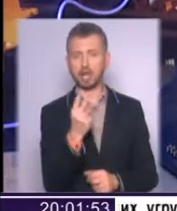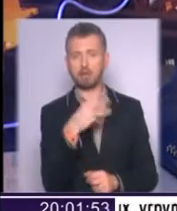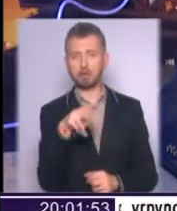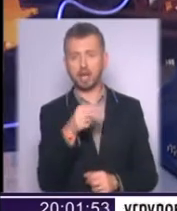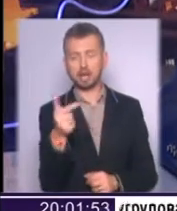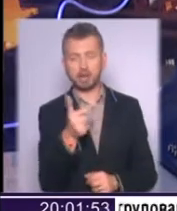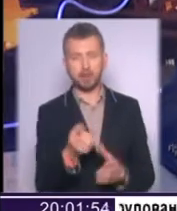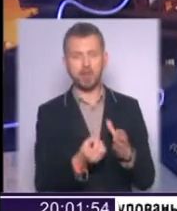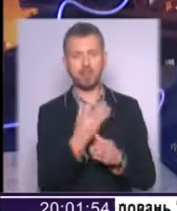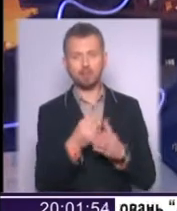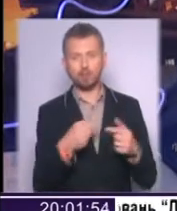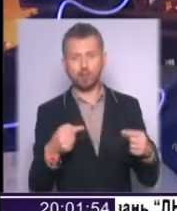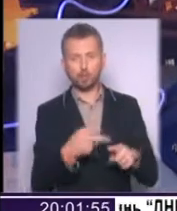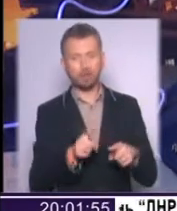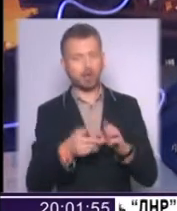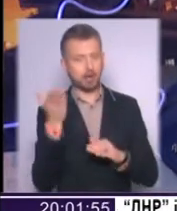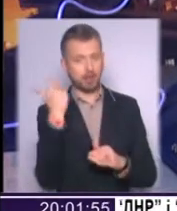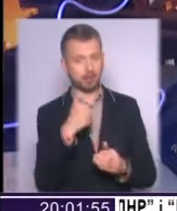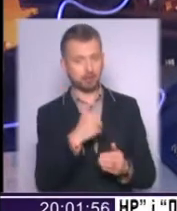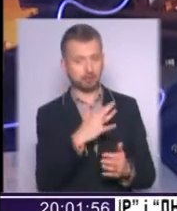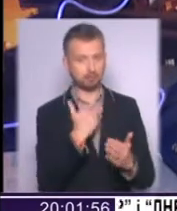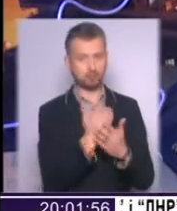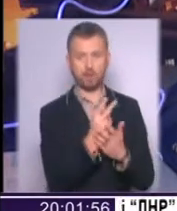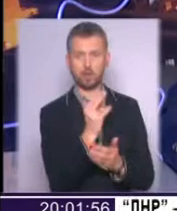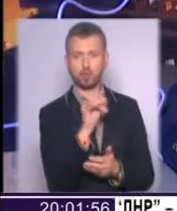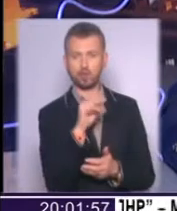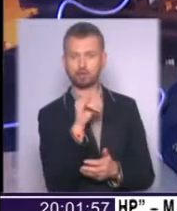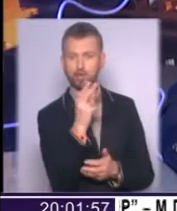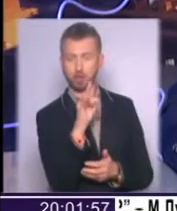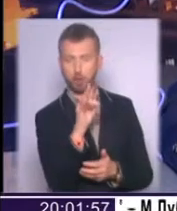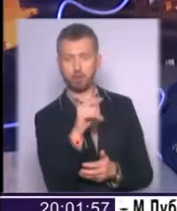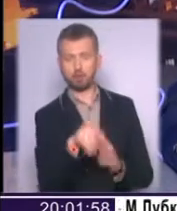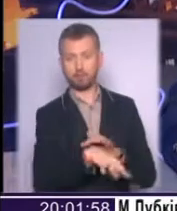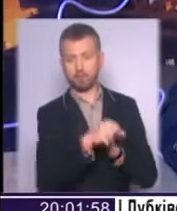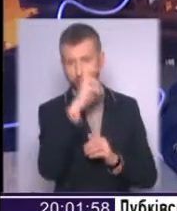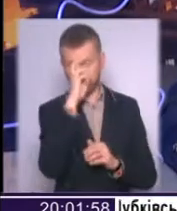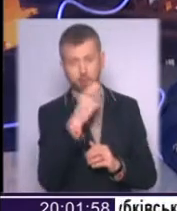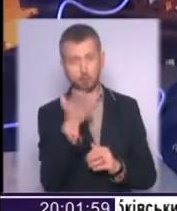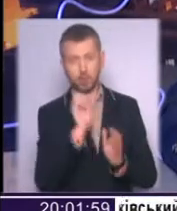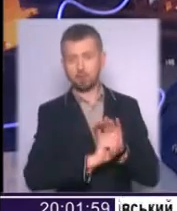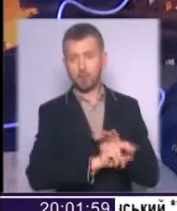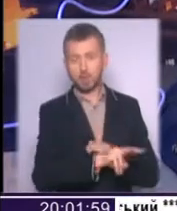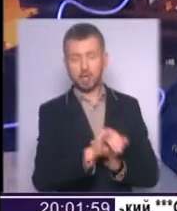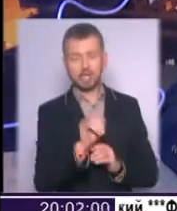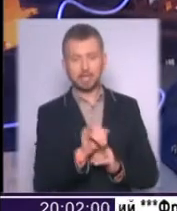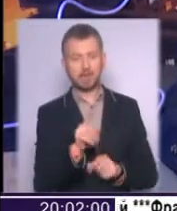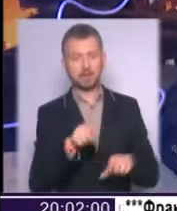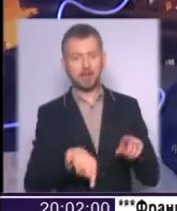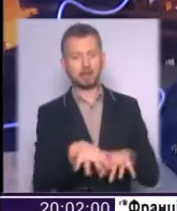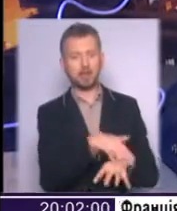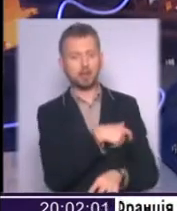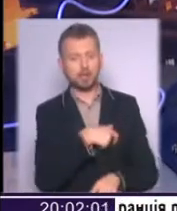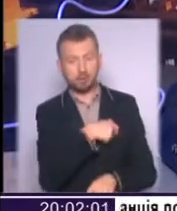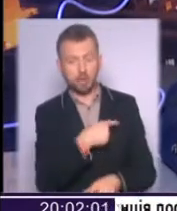гривень нафтопродуктів, які раніше належали бандиту Курченка, який її вкрав у держави. Але він тоді потік. І тоді деякі народні депутати,